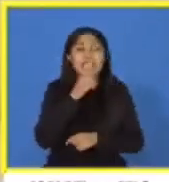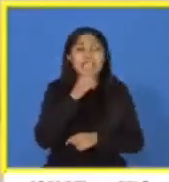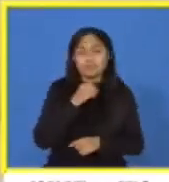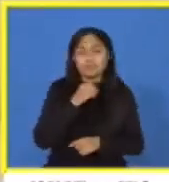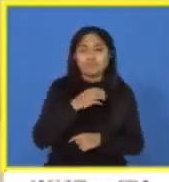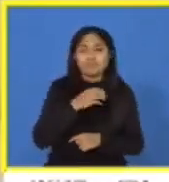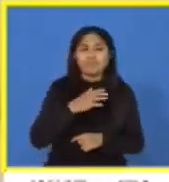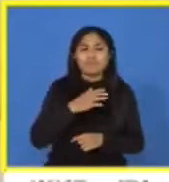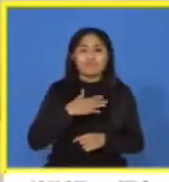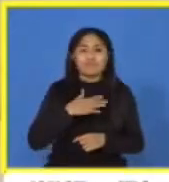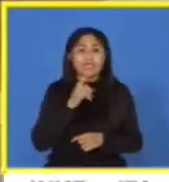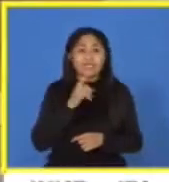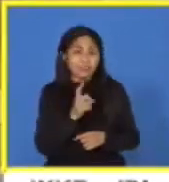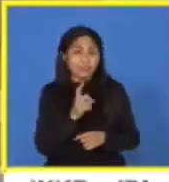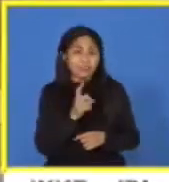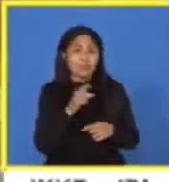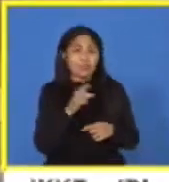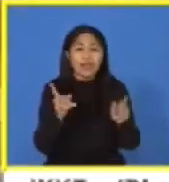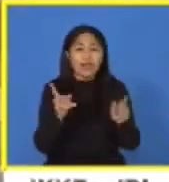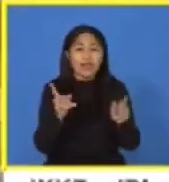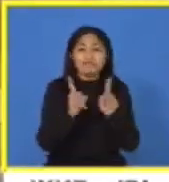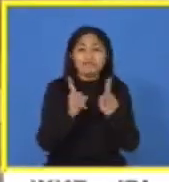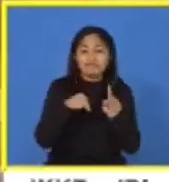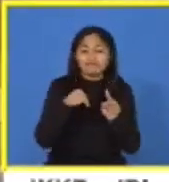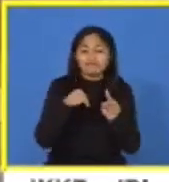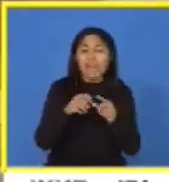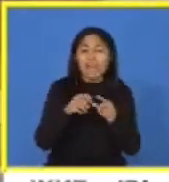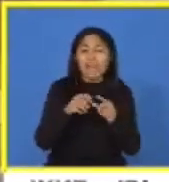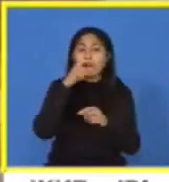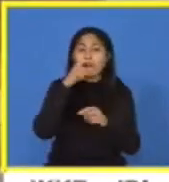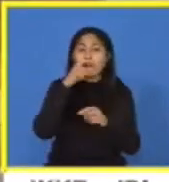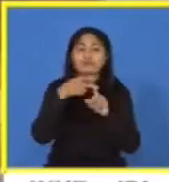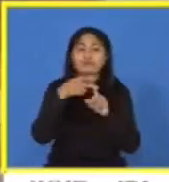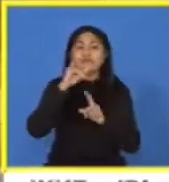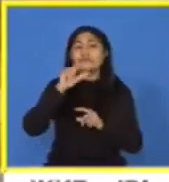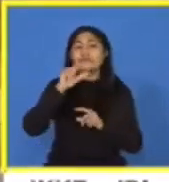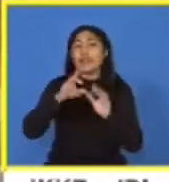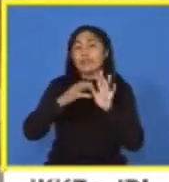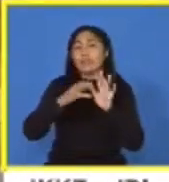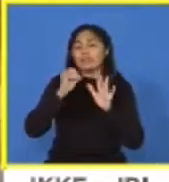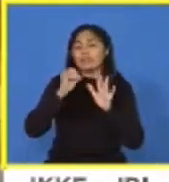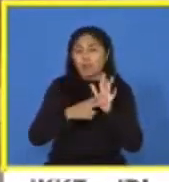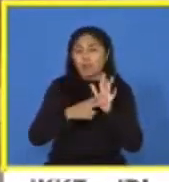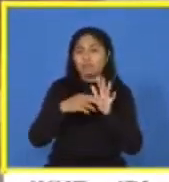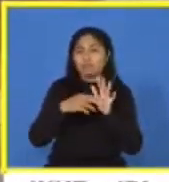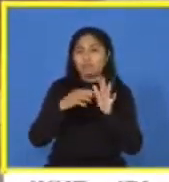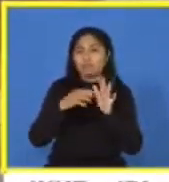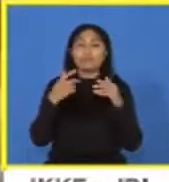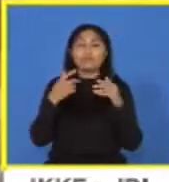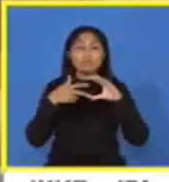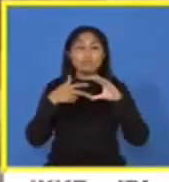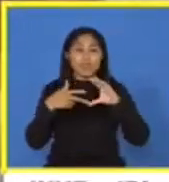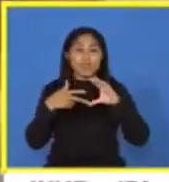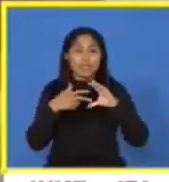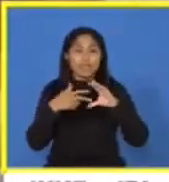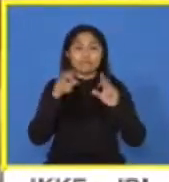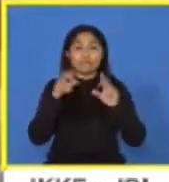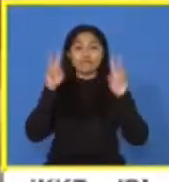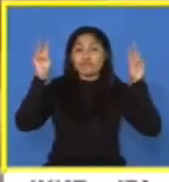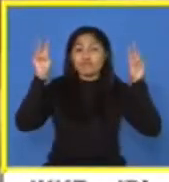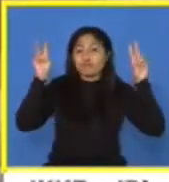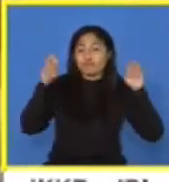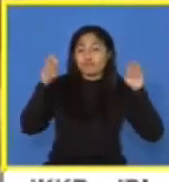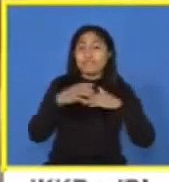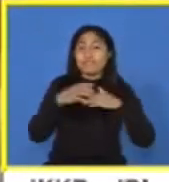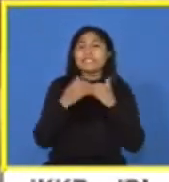baik yang sudah hadir bersama saya Pak Filmon maupun akan lewat Zoom meeting, dengan topik kesiapan layanan kesehatan di Nusa